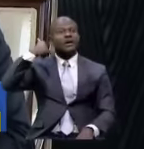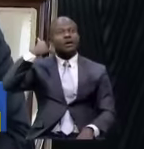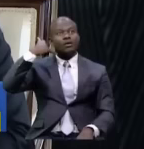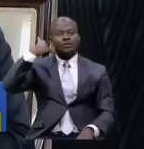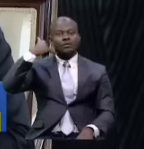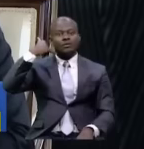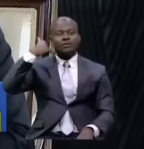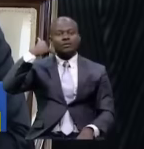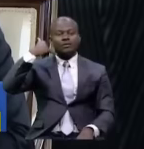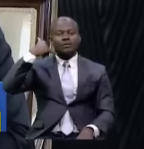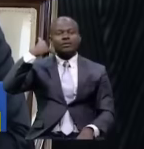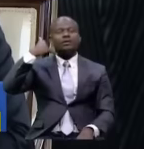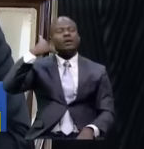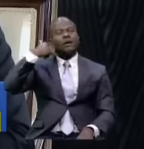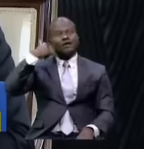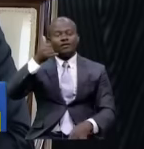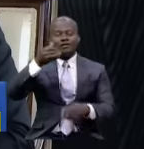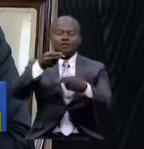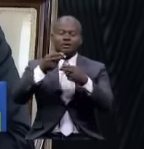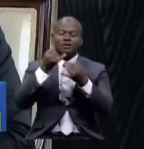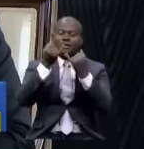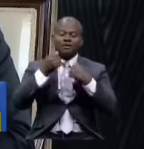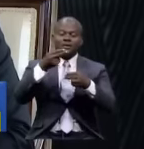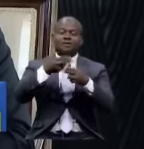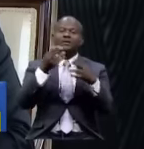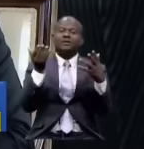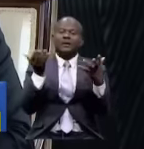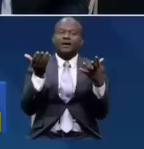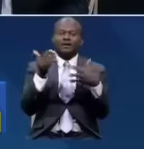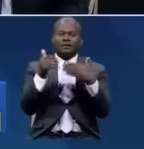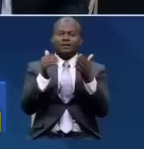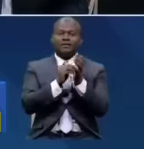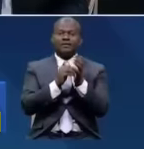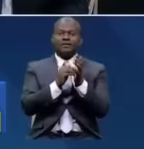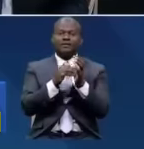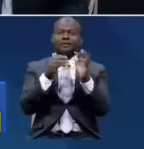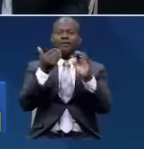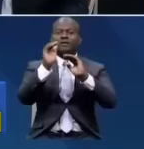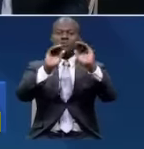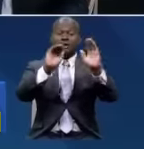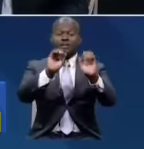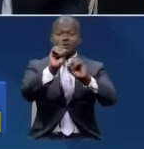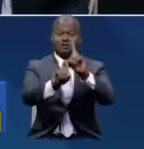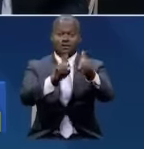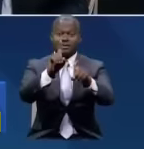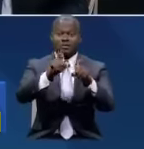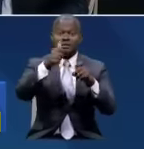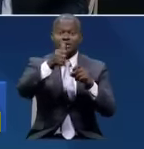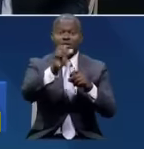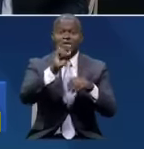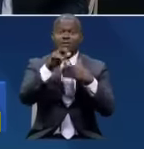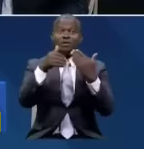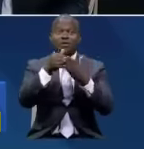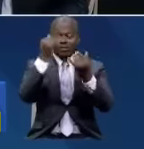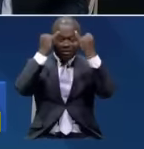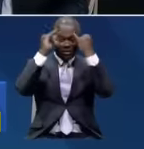Alo? Mwatwibwira aho muherereye hanyuma mukabaza ikibazo cyanyu cyangwa se